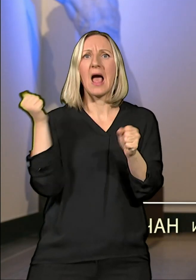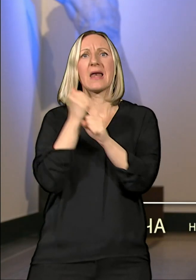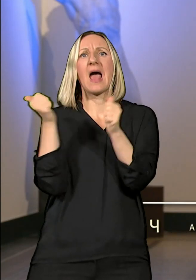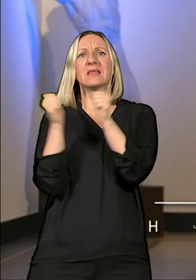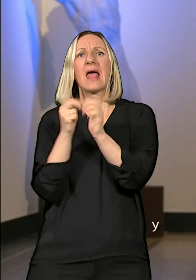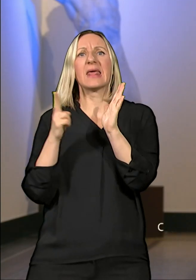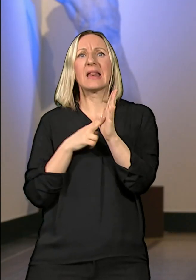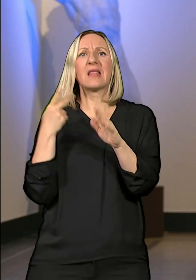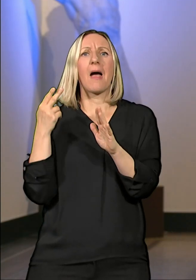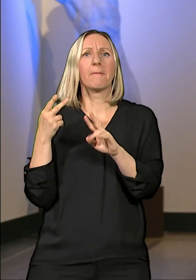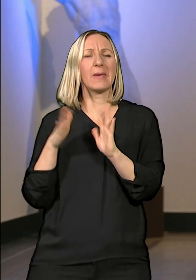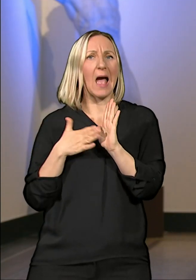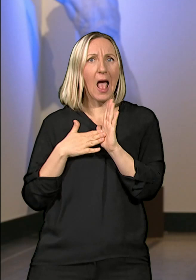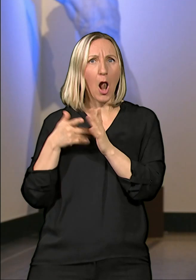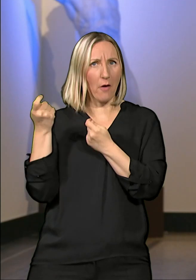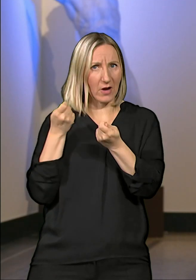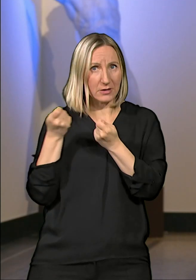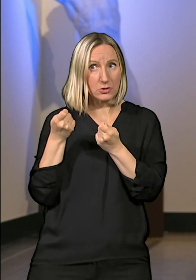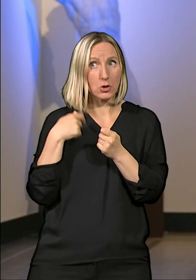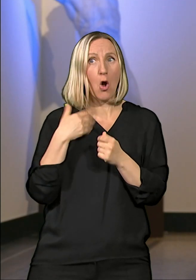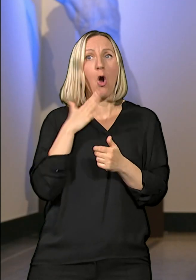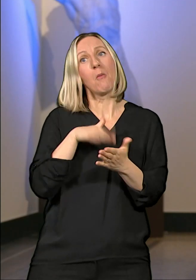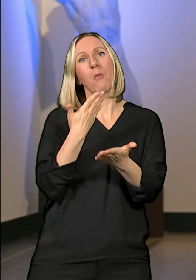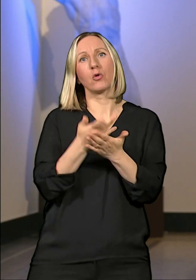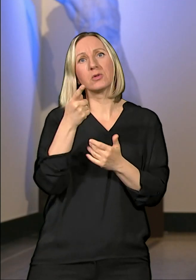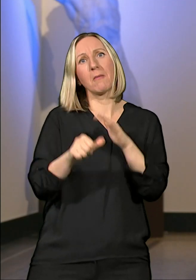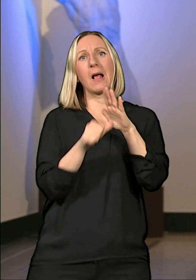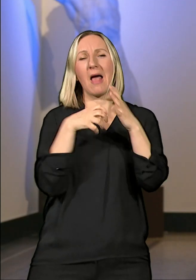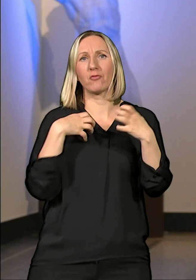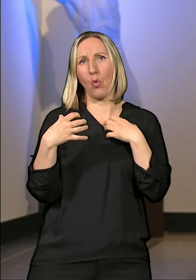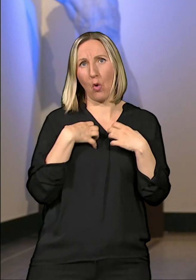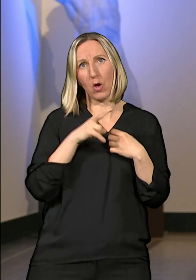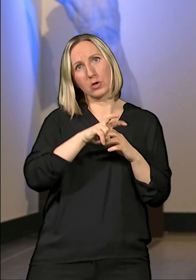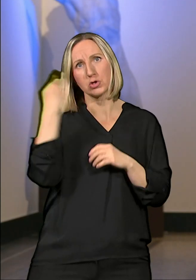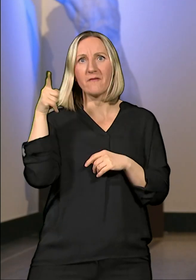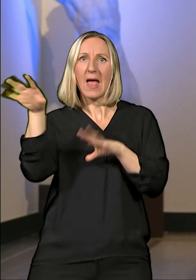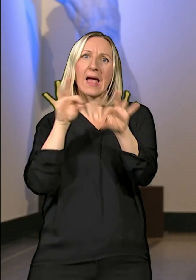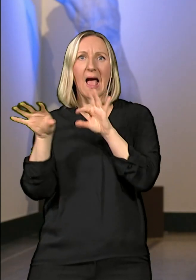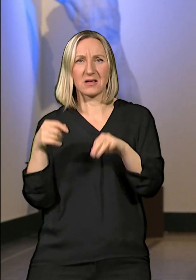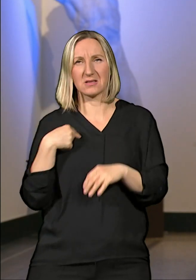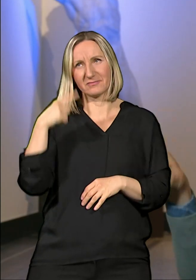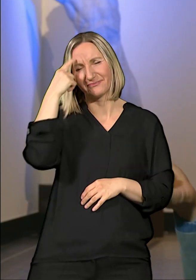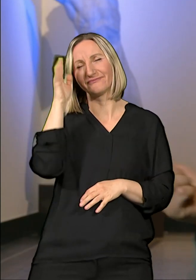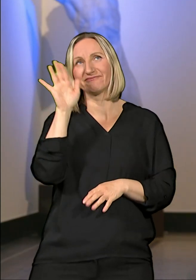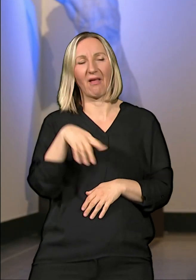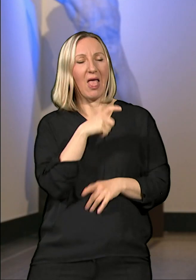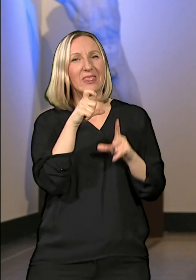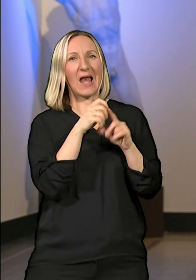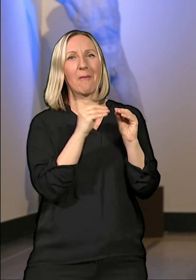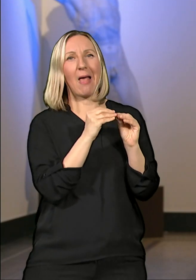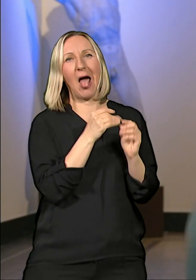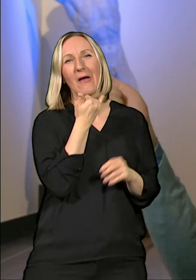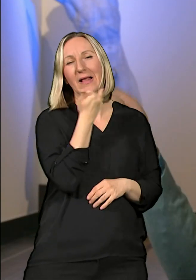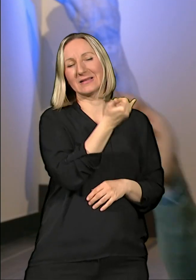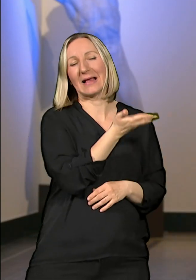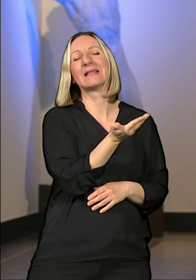glavnu ulogu da dođete na casting. I ja pomislim, naravno, da to Dragan Bjelogrlić je uzeo, dao nekom slušalicu, sedi negdje i kaže,